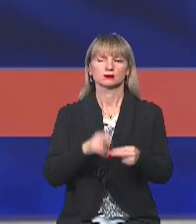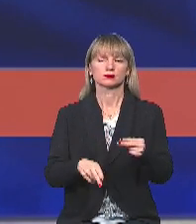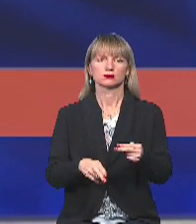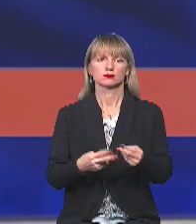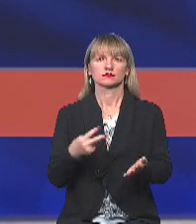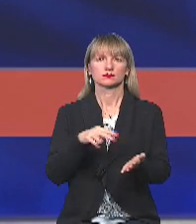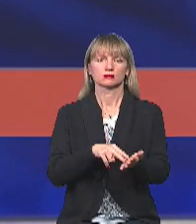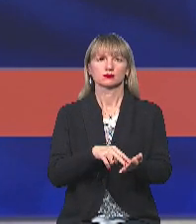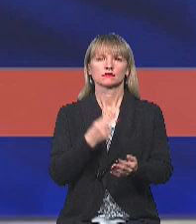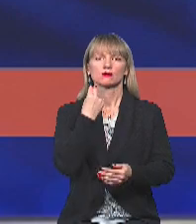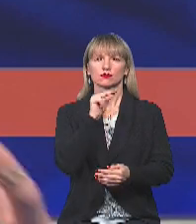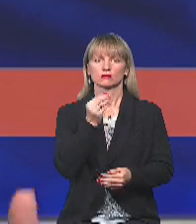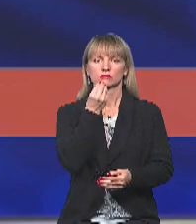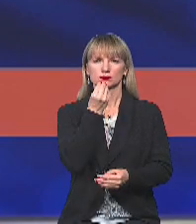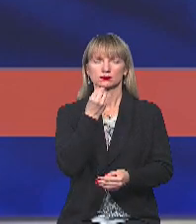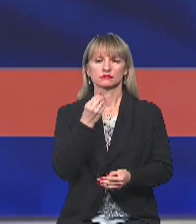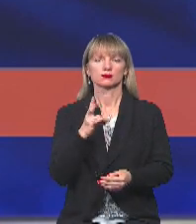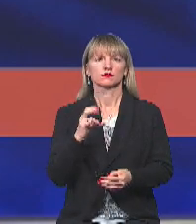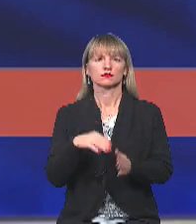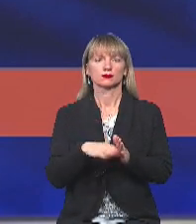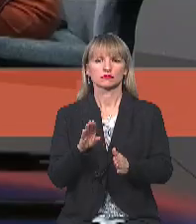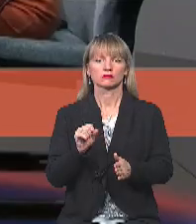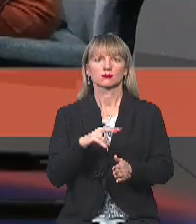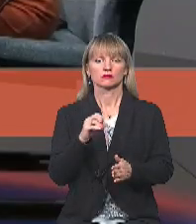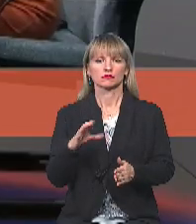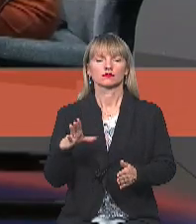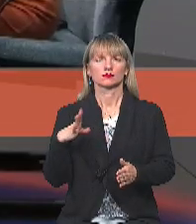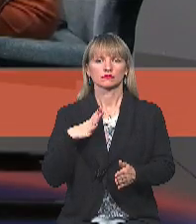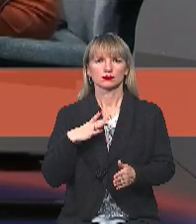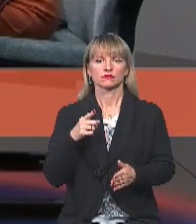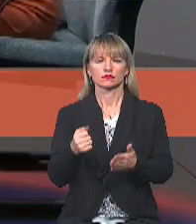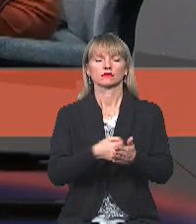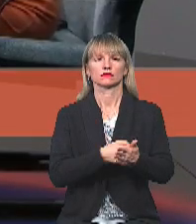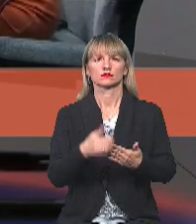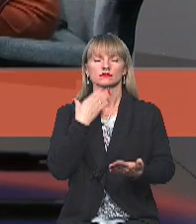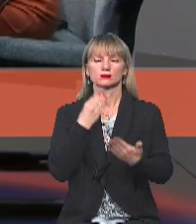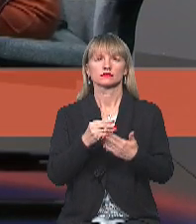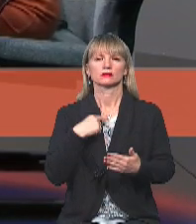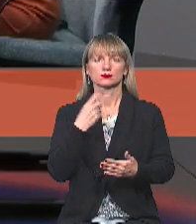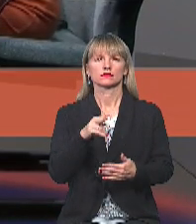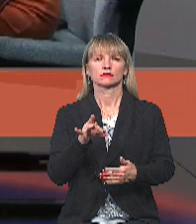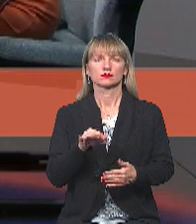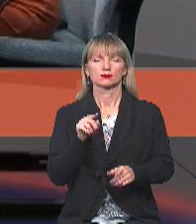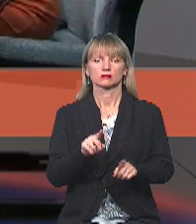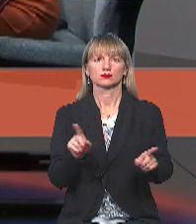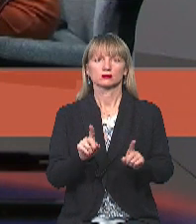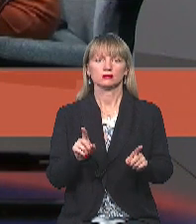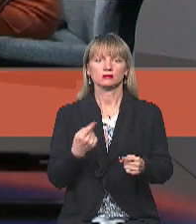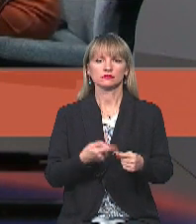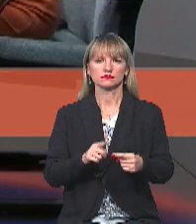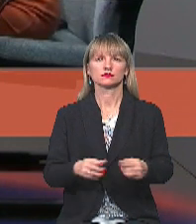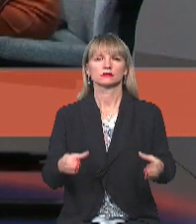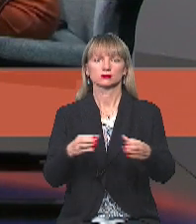ну, стали краще годувати. Да? Не надто вже ліпше, свого, але вони добилися свого. І я кажу про те, що от це